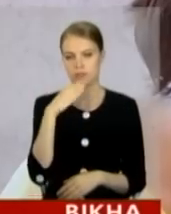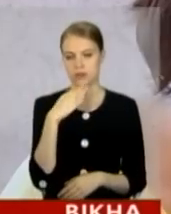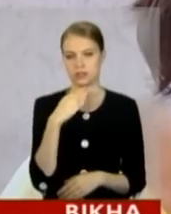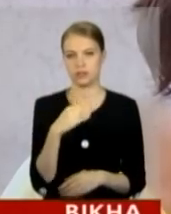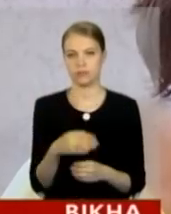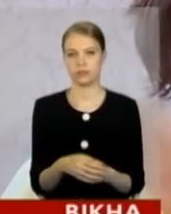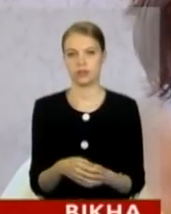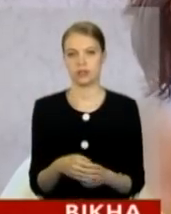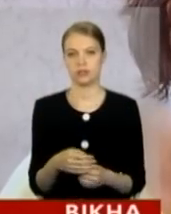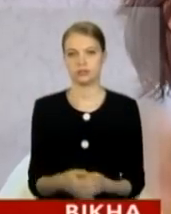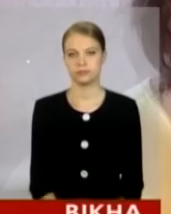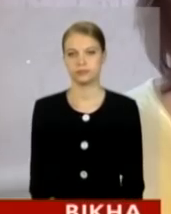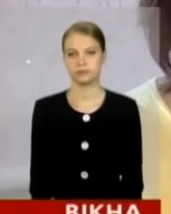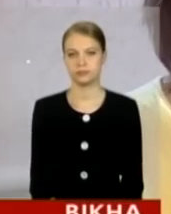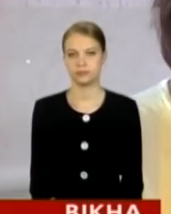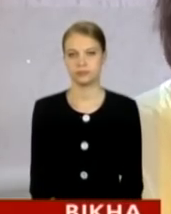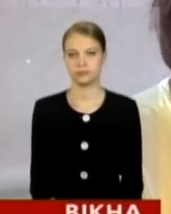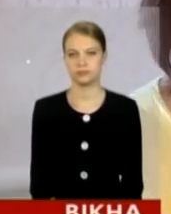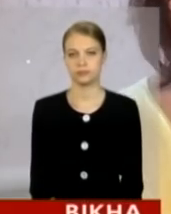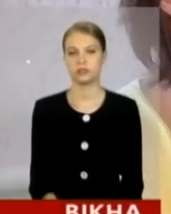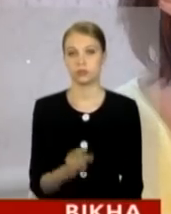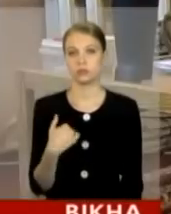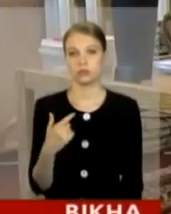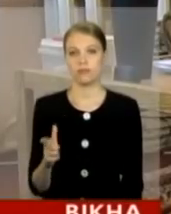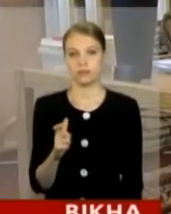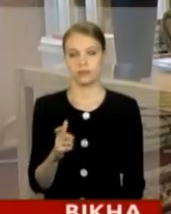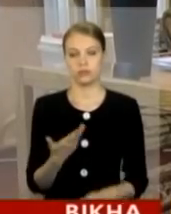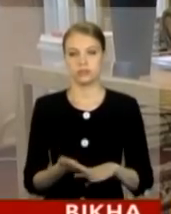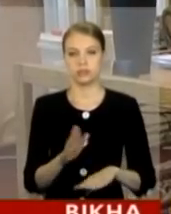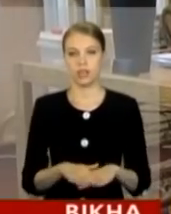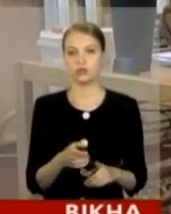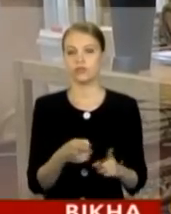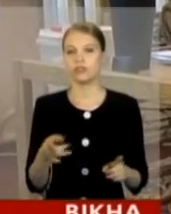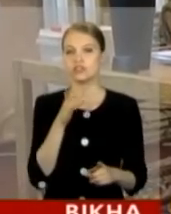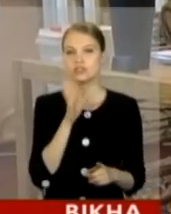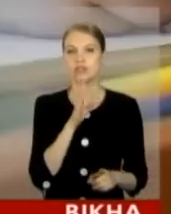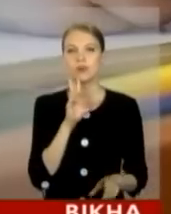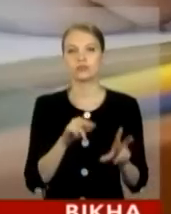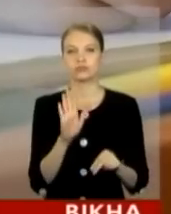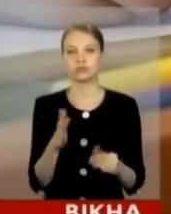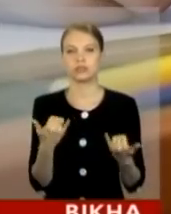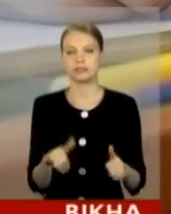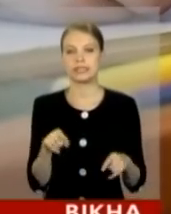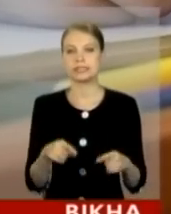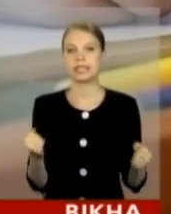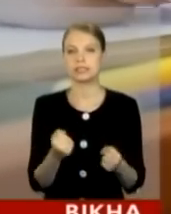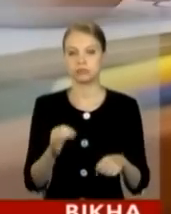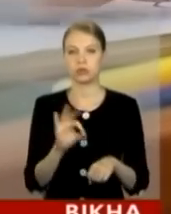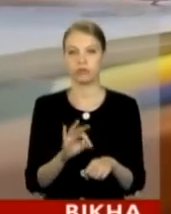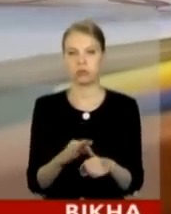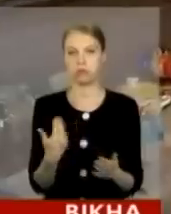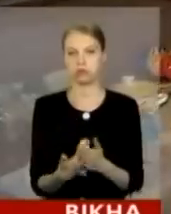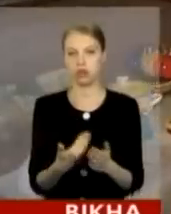В основному вдвох. Складно. Весь цей час мама сподівалася на диво, і ось цієї зими хвороба